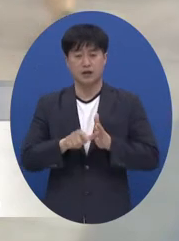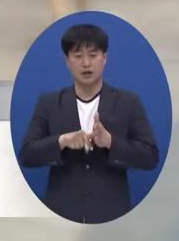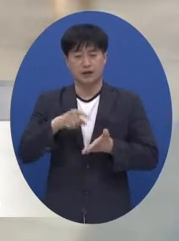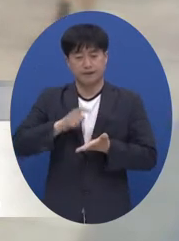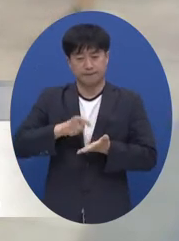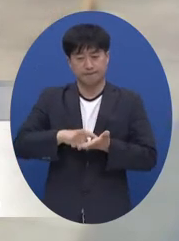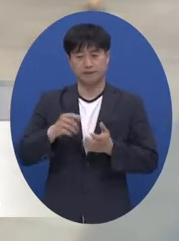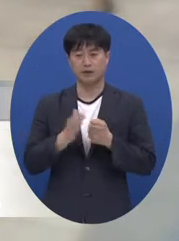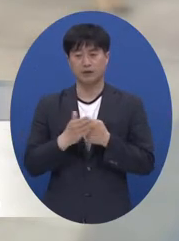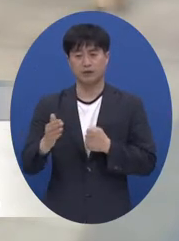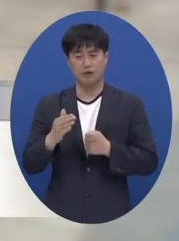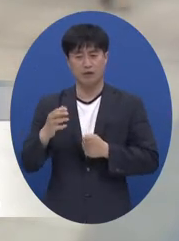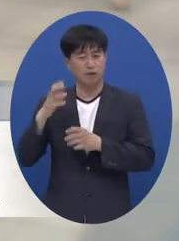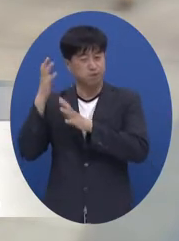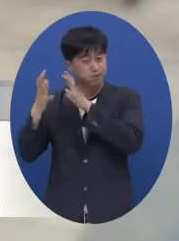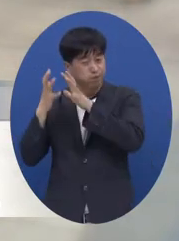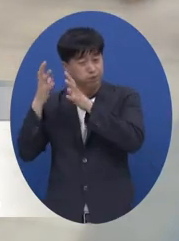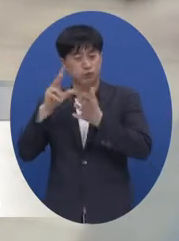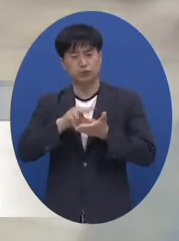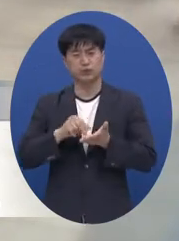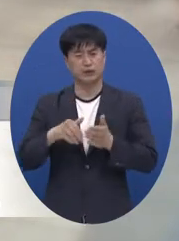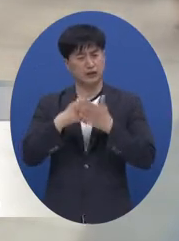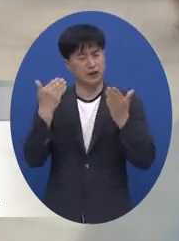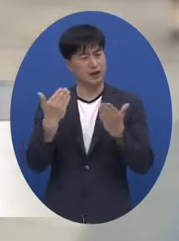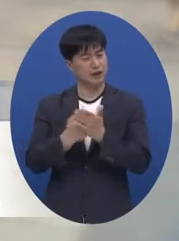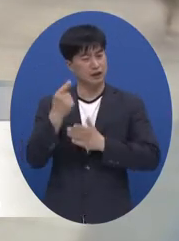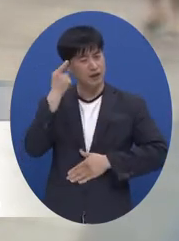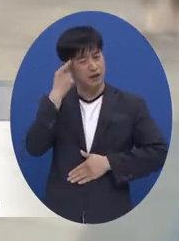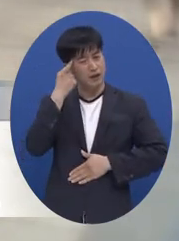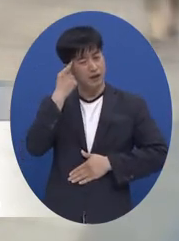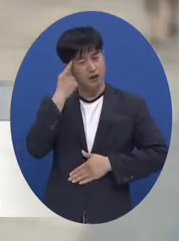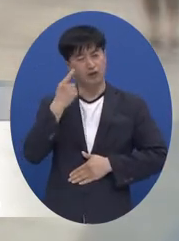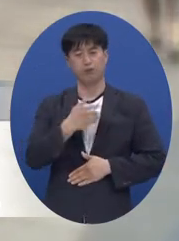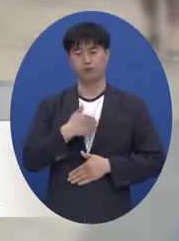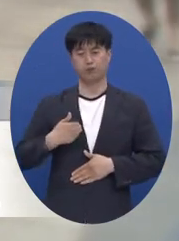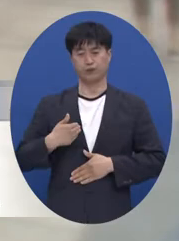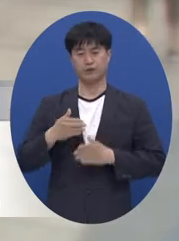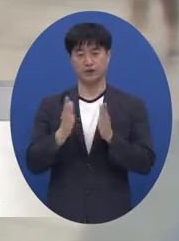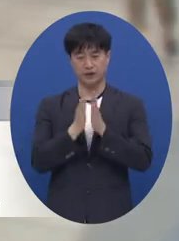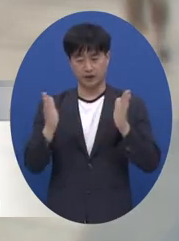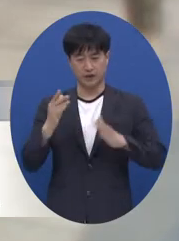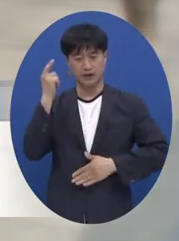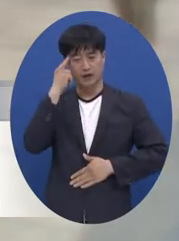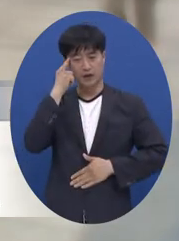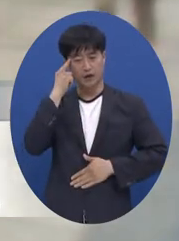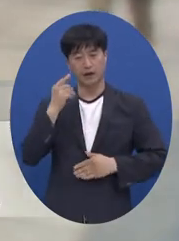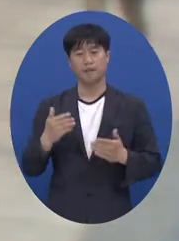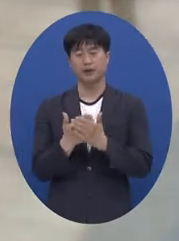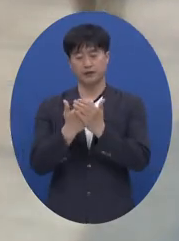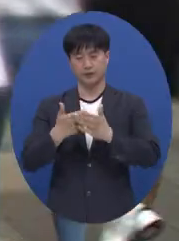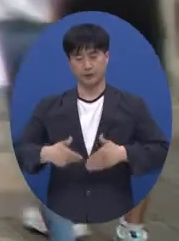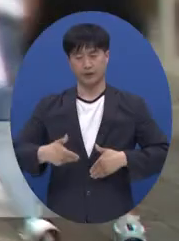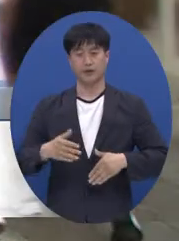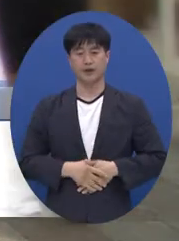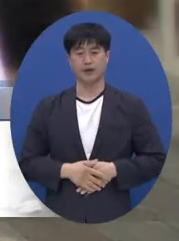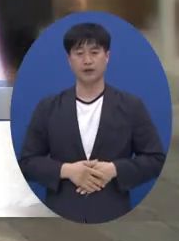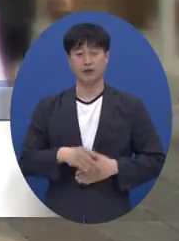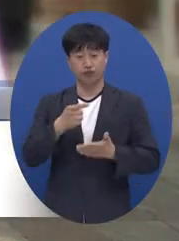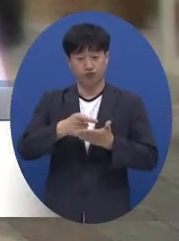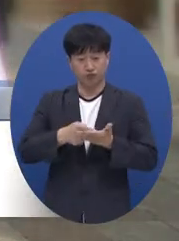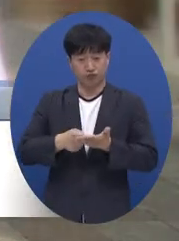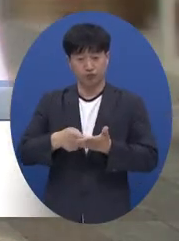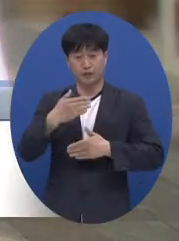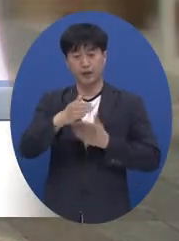다투는 거니까 뭐 소음 문제를 다 가감하더라도 충분히 도입돼야 된다고 생각하고 그게 활성화가 돼야죠. 수술실